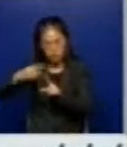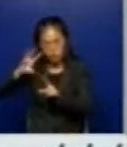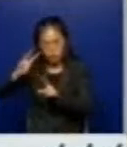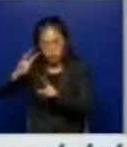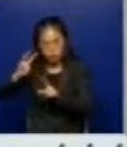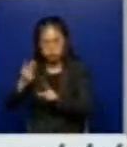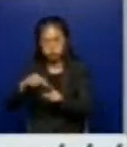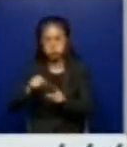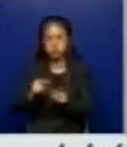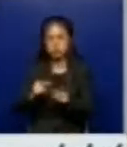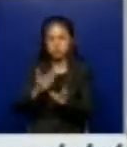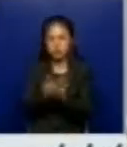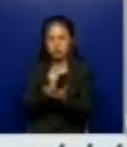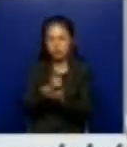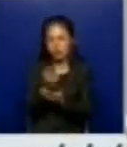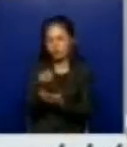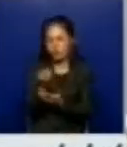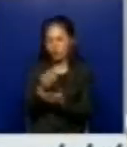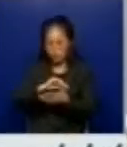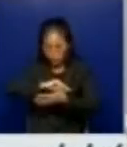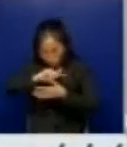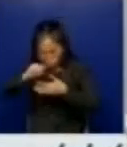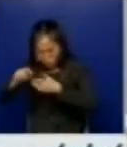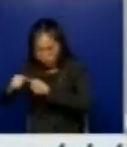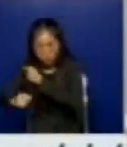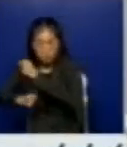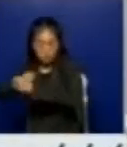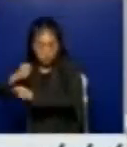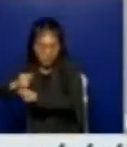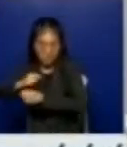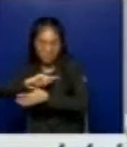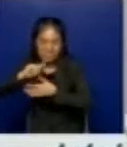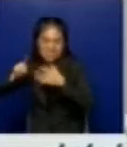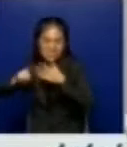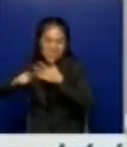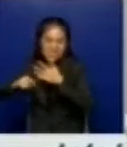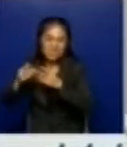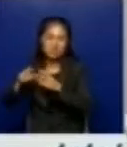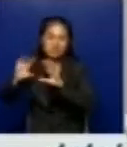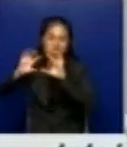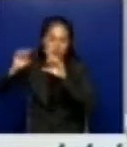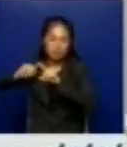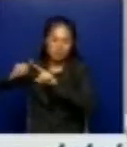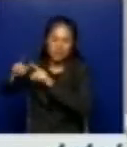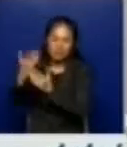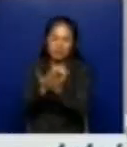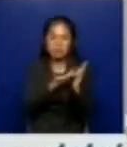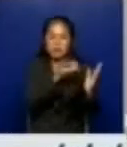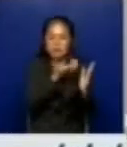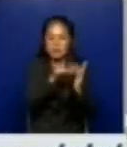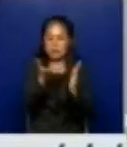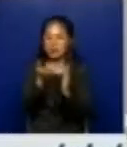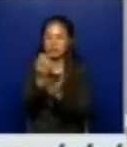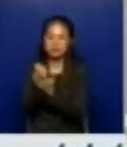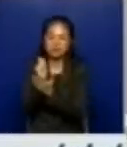แต่พอมาถึงสิ้นปีท่านประธานครับทุกหน่วยราชการเนี่ยเร่งเบิกจ่ายกันถล่มทลายเลยเ